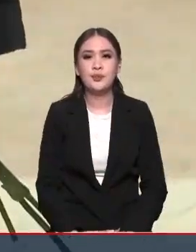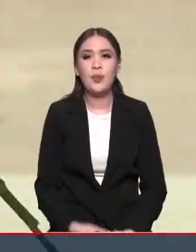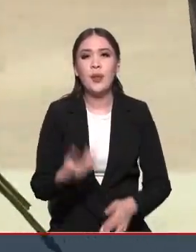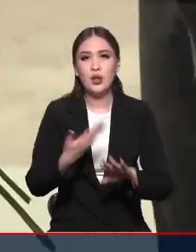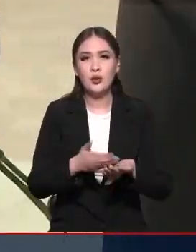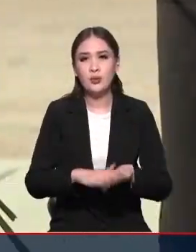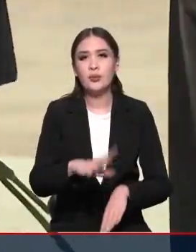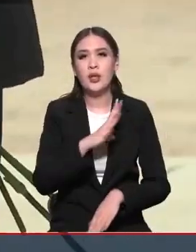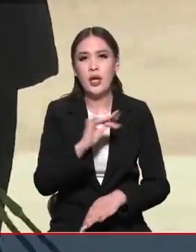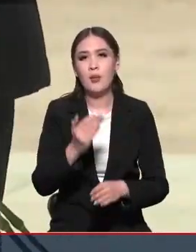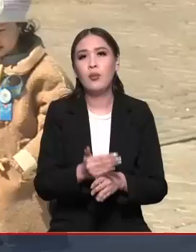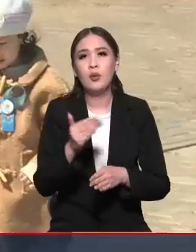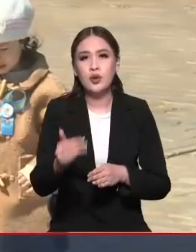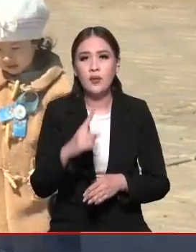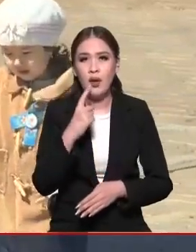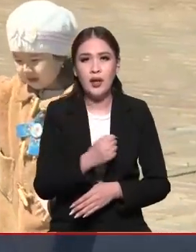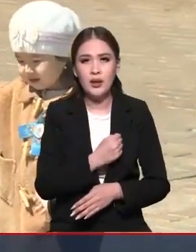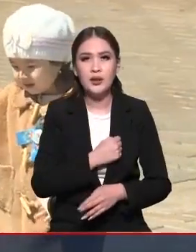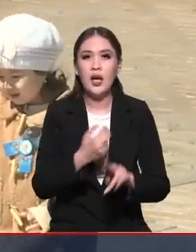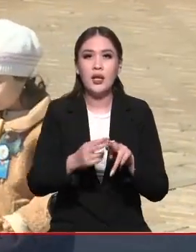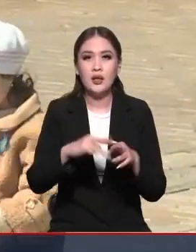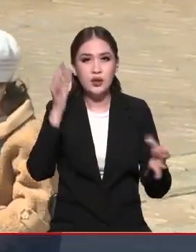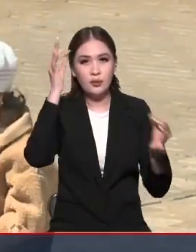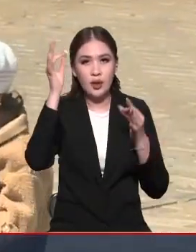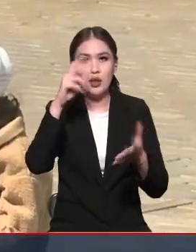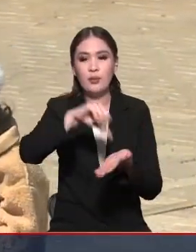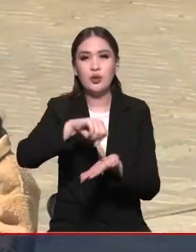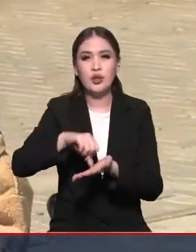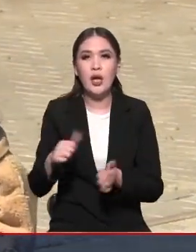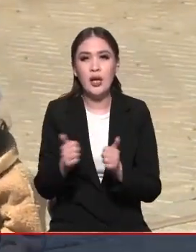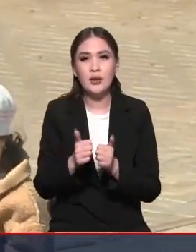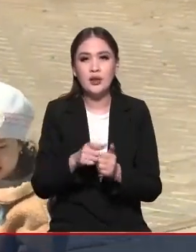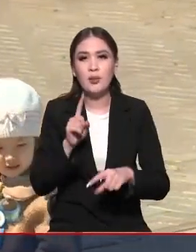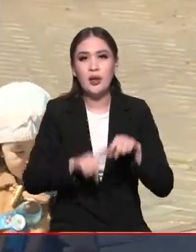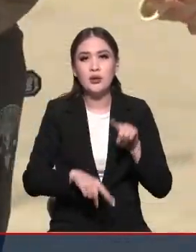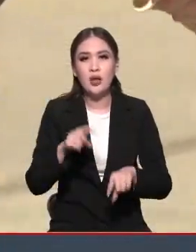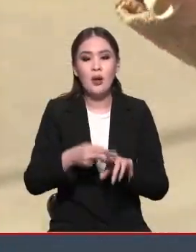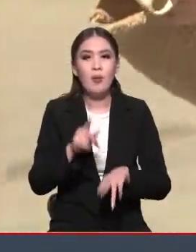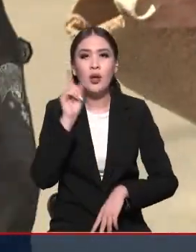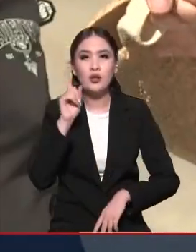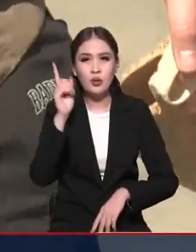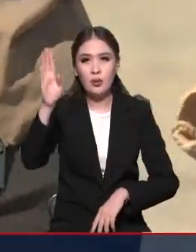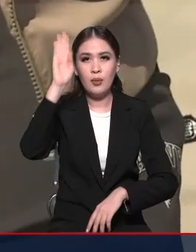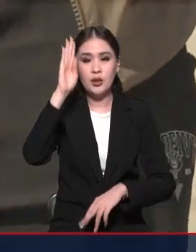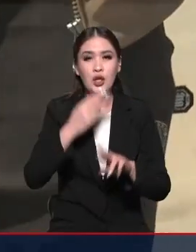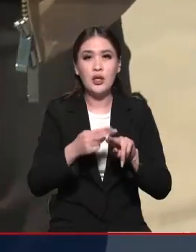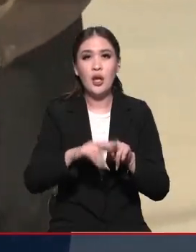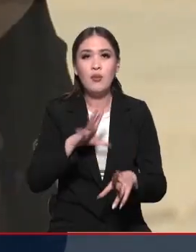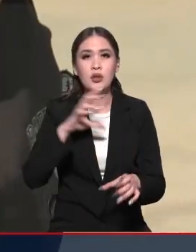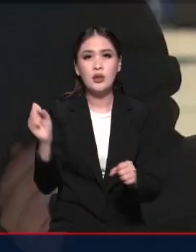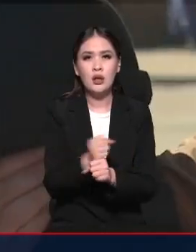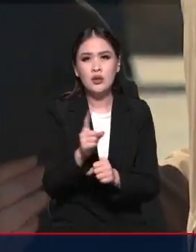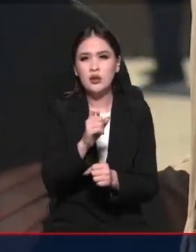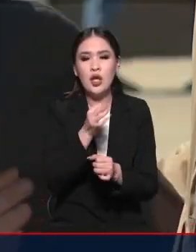Тяжелым было и послевоенное время, вспоминает ветеран, и только присутствие рядом родных придавало сил молодому парню. Брался тогда за